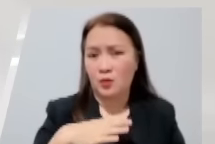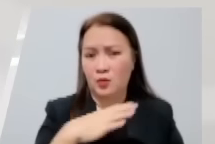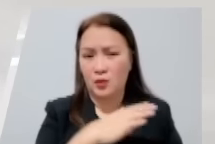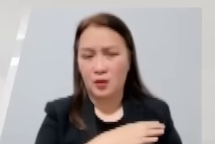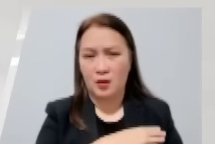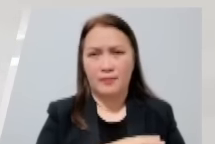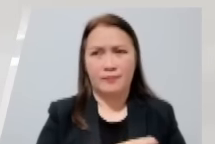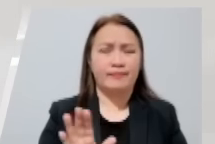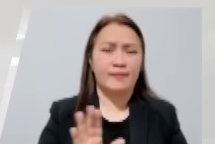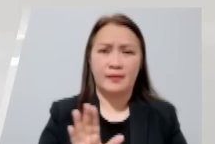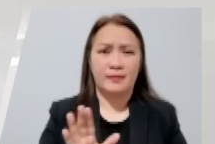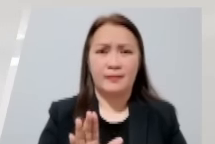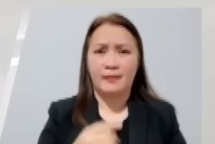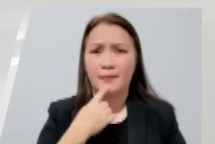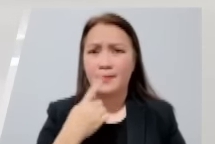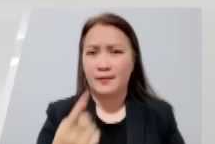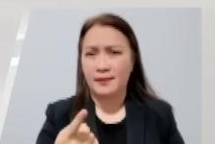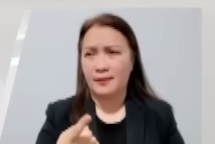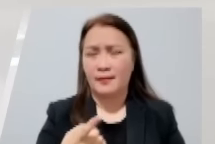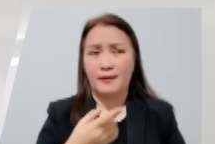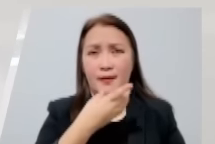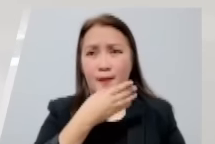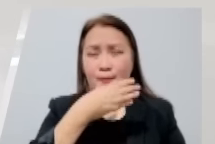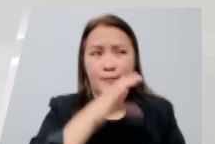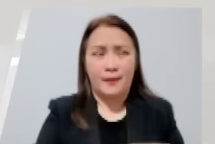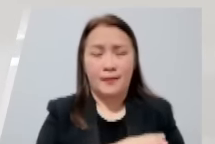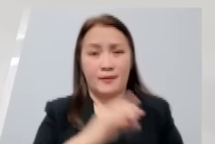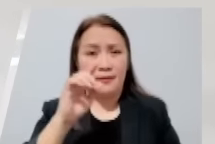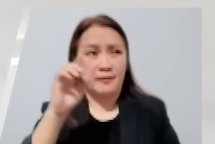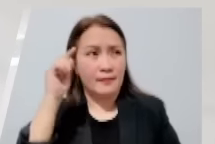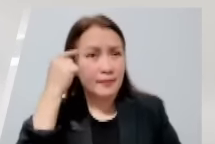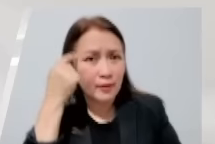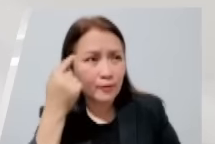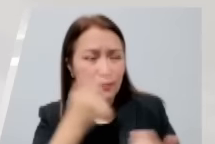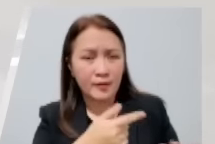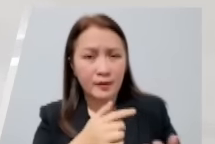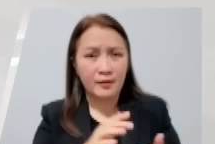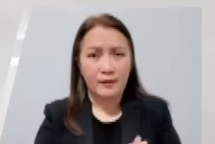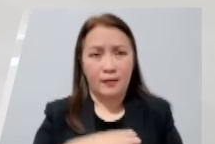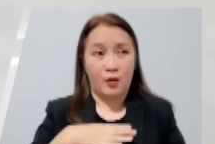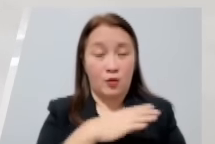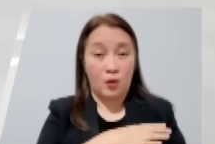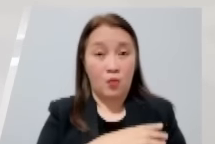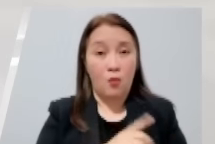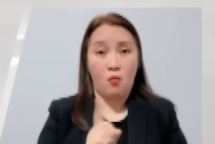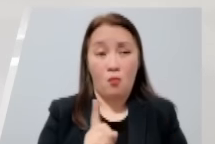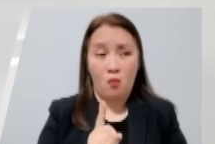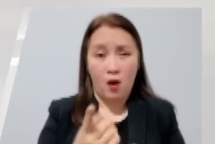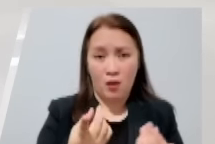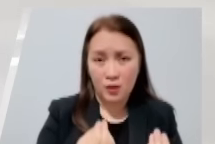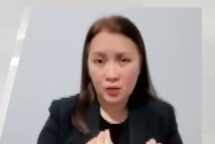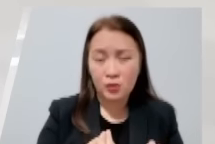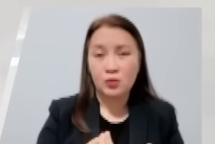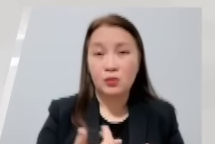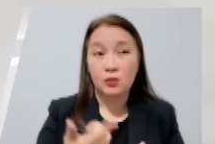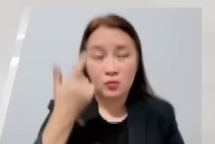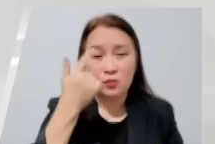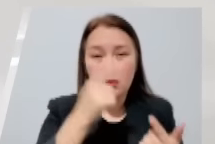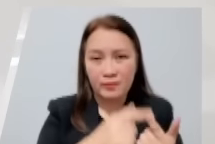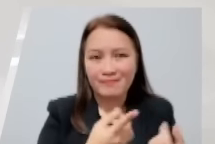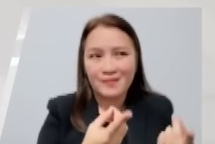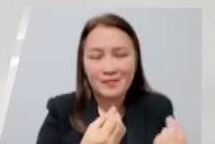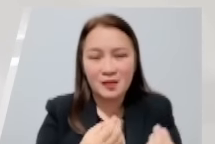dapat diktahan ng Malacanang ang Kongreso kung paano gagawin ang mandato nito para mapanagot ang mga tiwaling opisyal